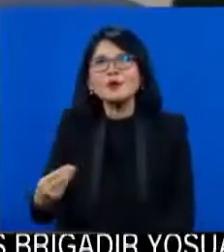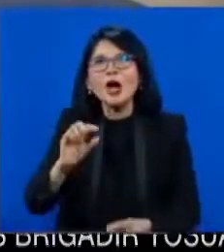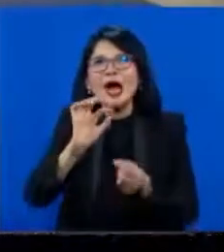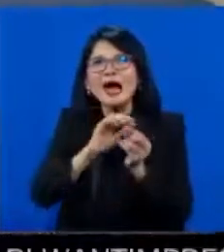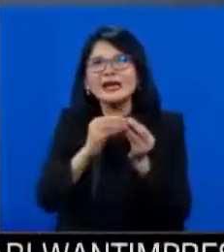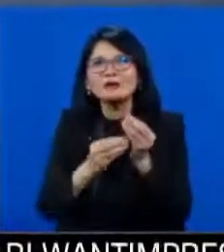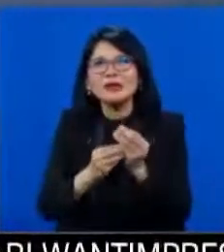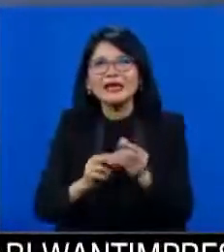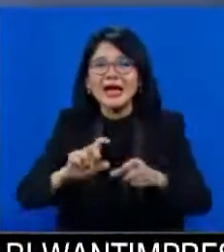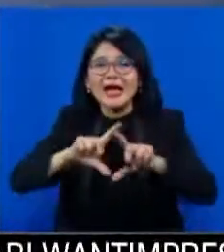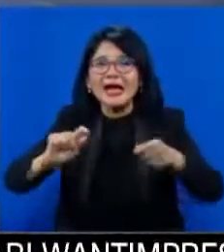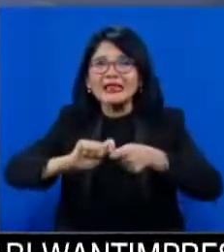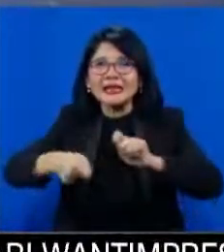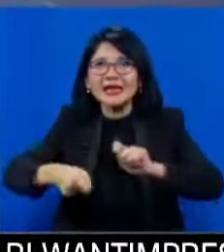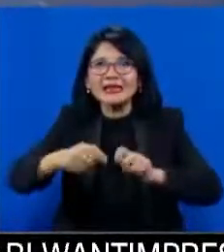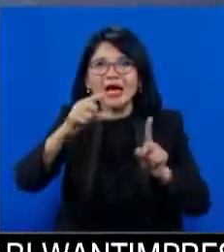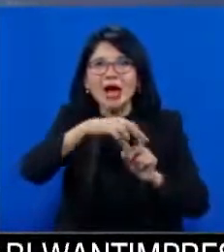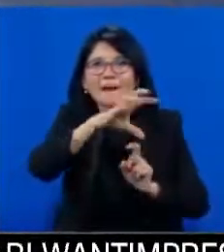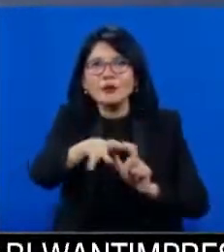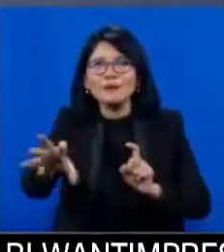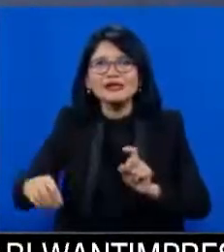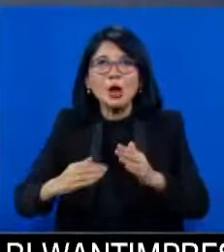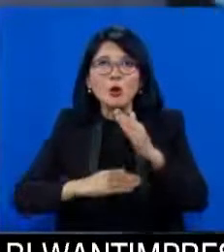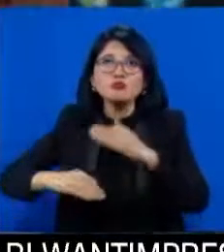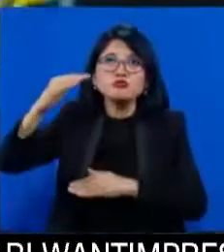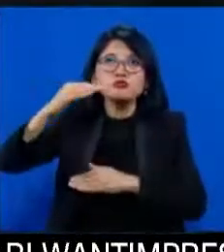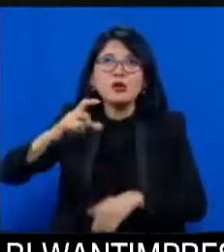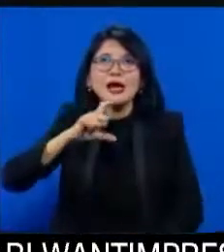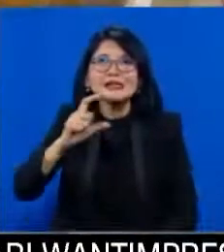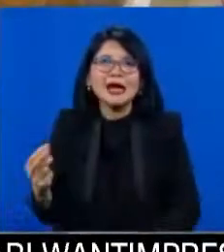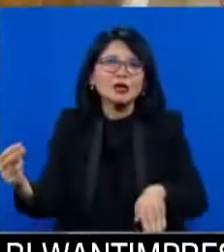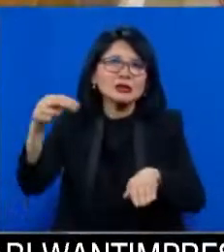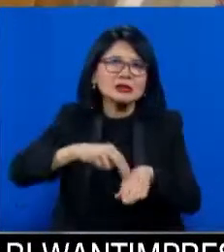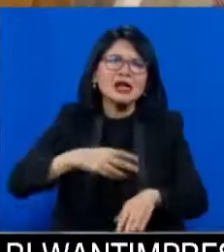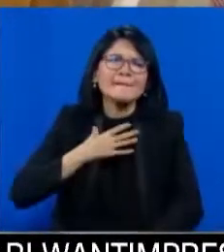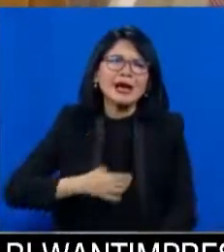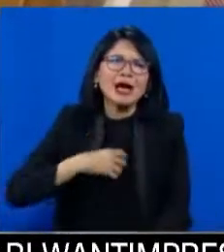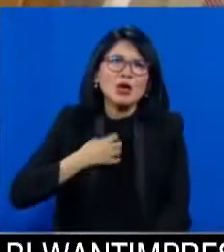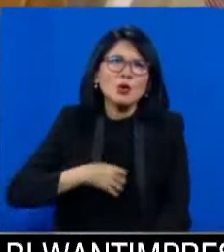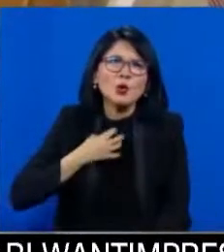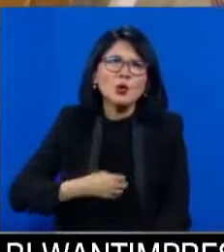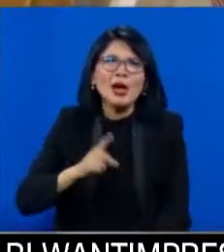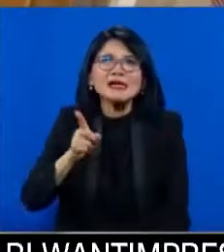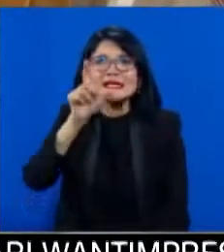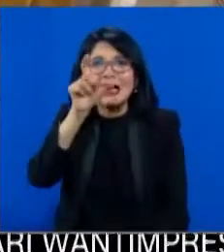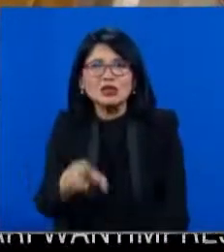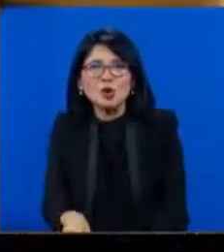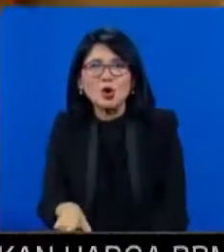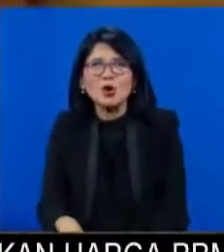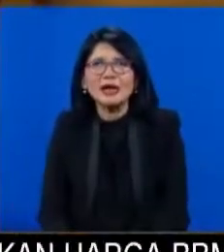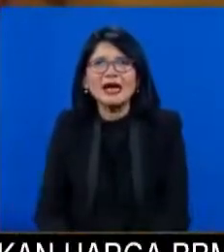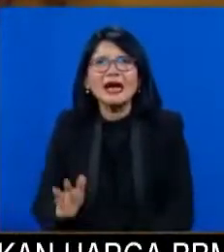bus antar kota antar provinsi melonjak hingga membuat sejumlah calon penumpang mengeluh. Seorang penumpang bernama Sukaria